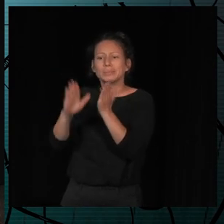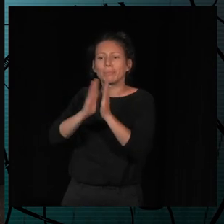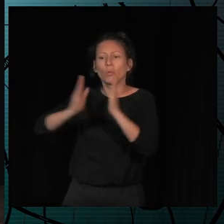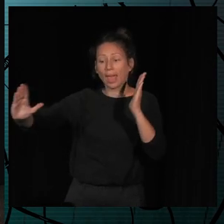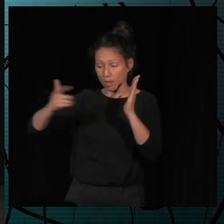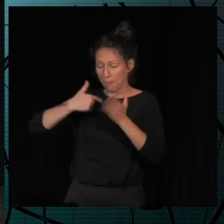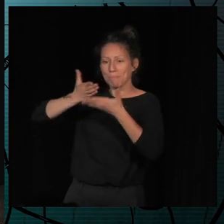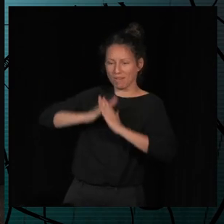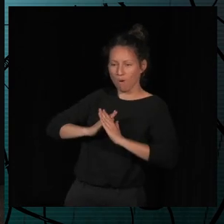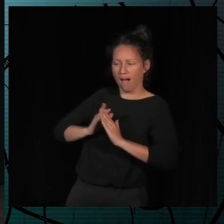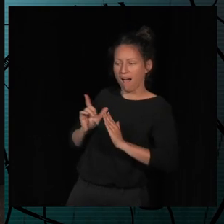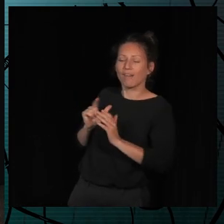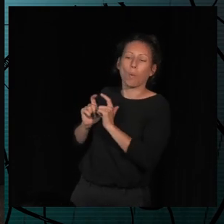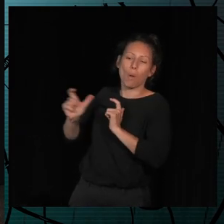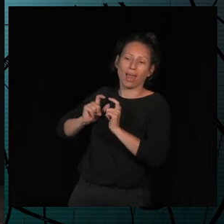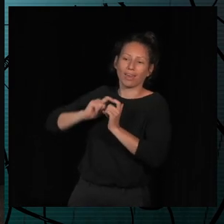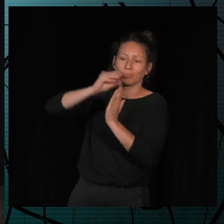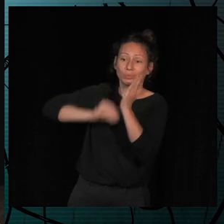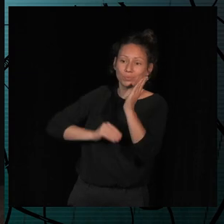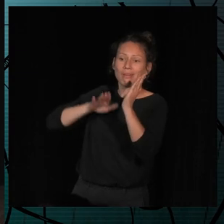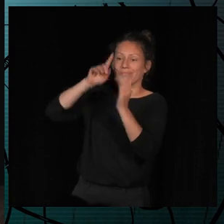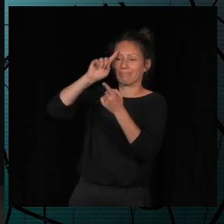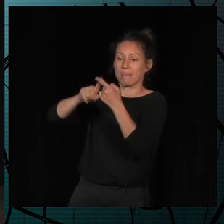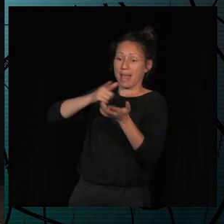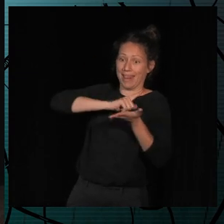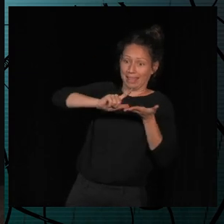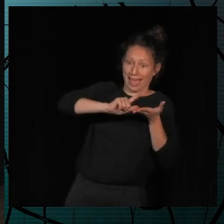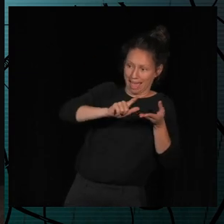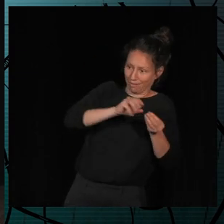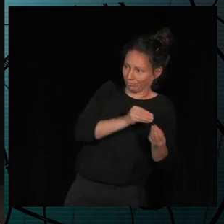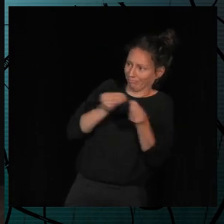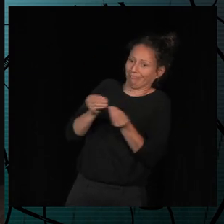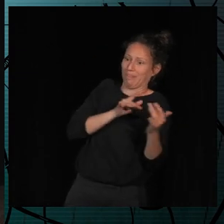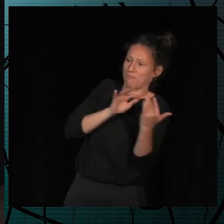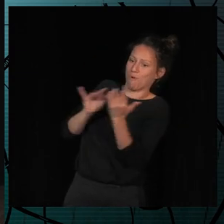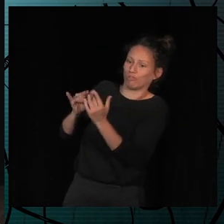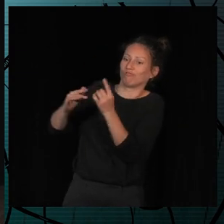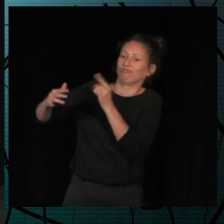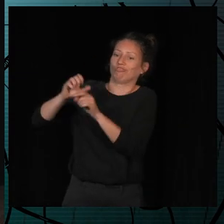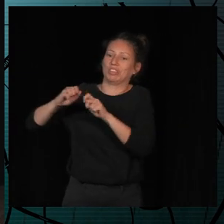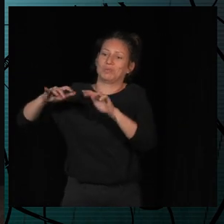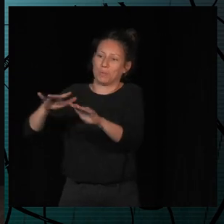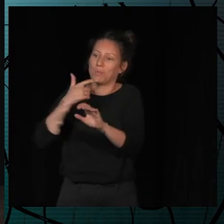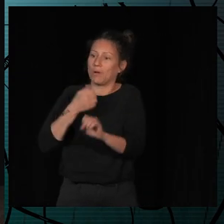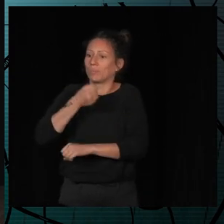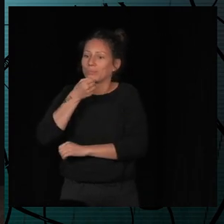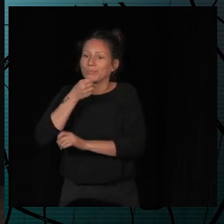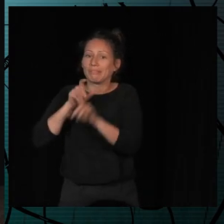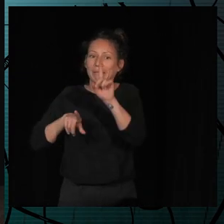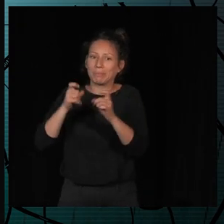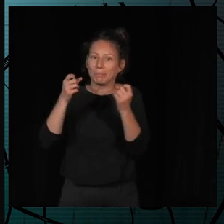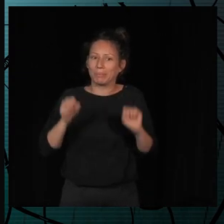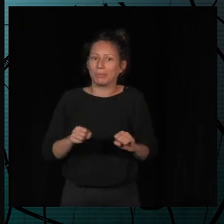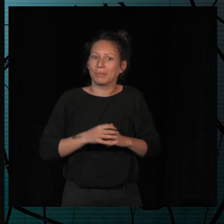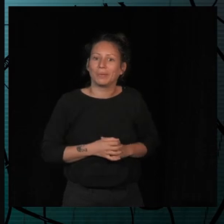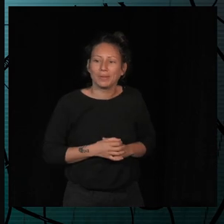article avec une collègue sur l'influence littéraire sur les réseaux sociaux voilà maintenant je vous passe le micro ah pardon bonjour je